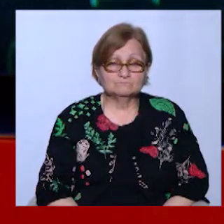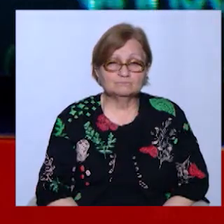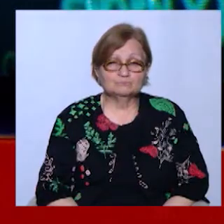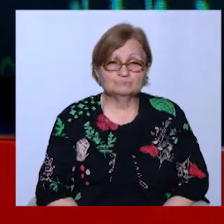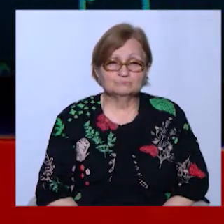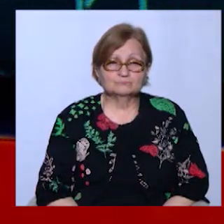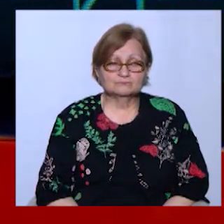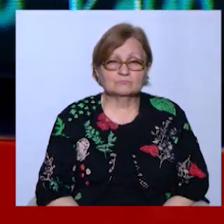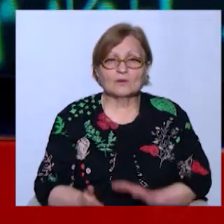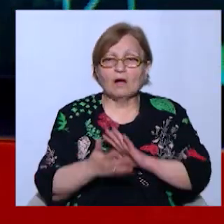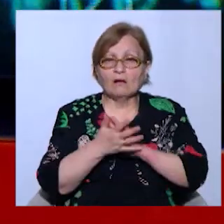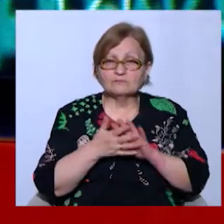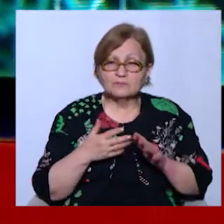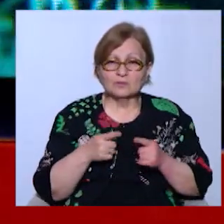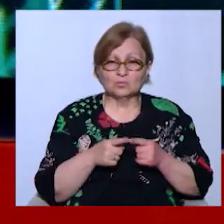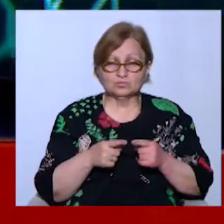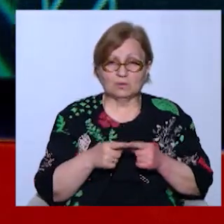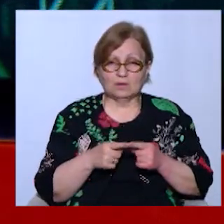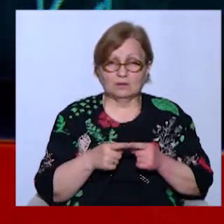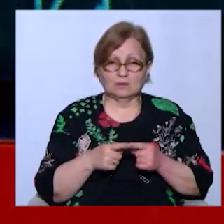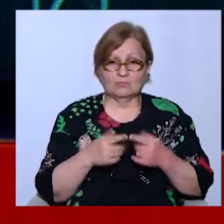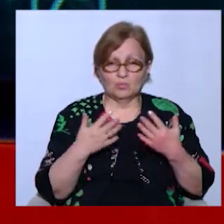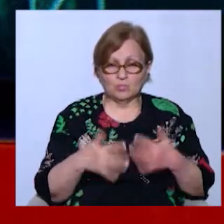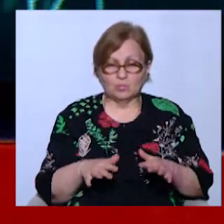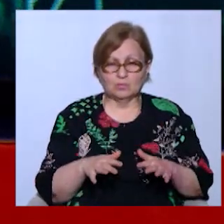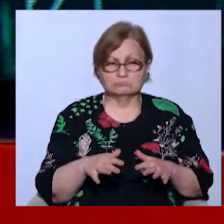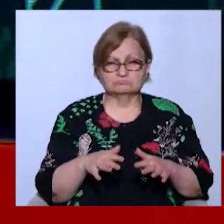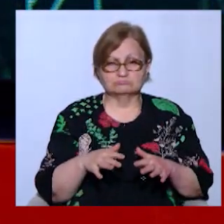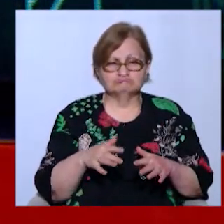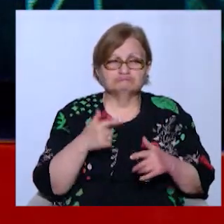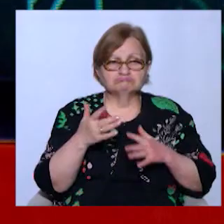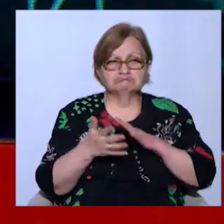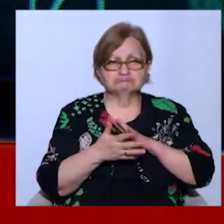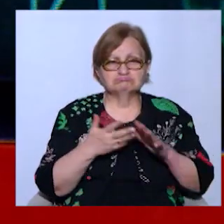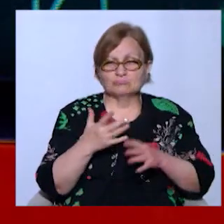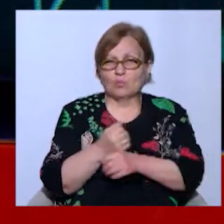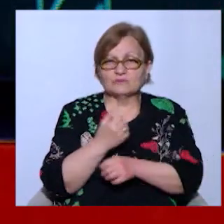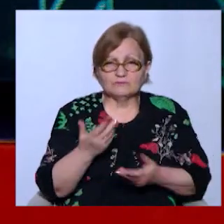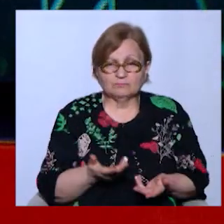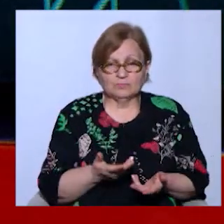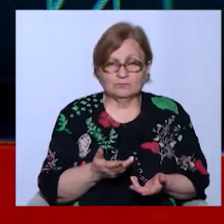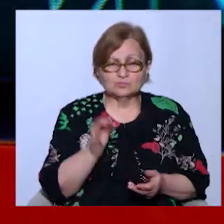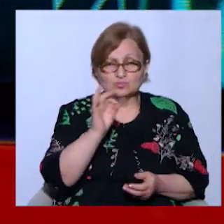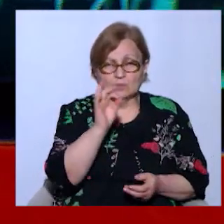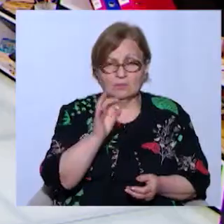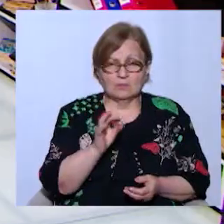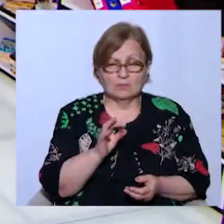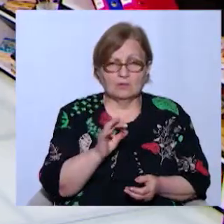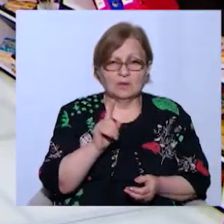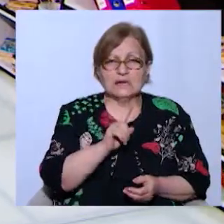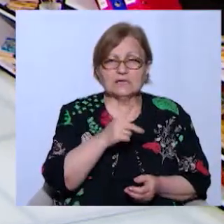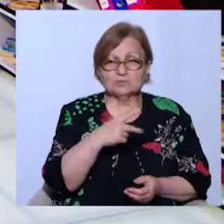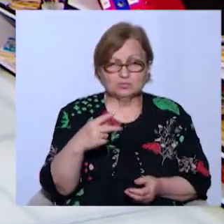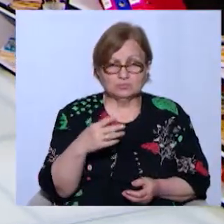კი ბატონო, გავიგე კუთხე. მომეცი და გავიგე როგორ უნდა ნახო მისი გრადუსული ზომა, ანუ რას უდრის ის